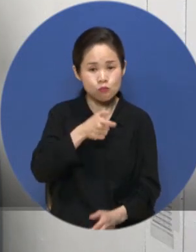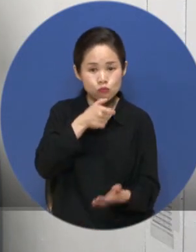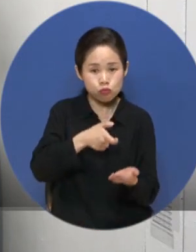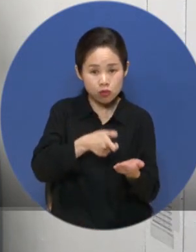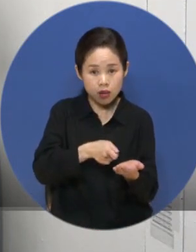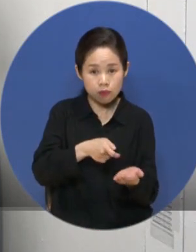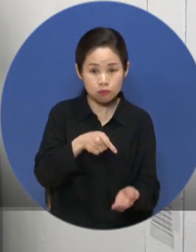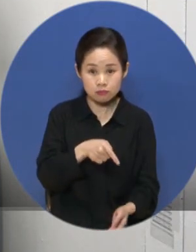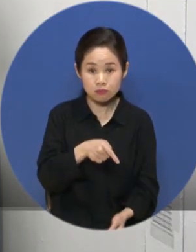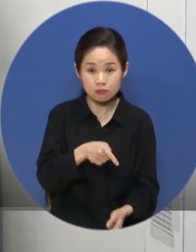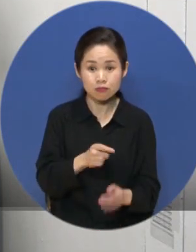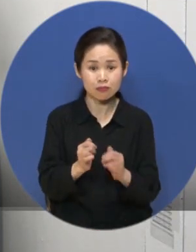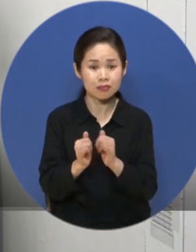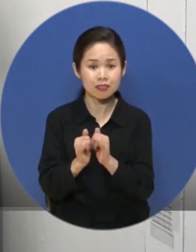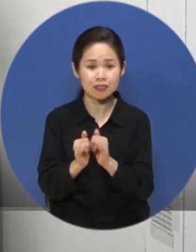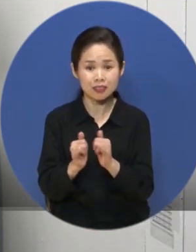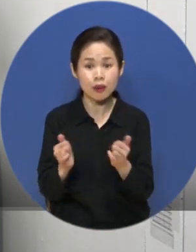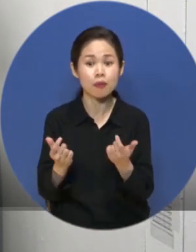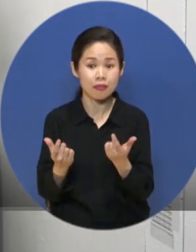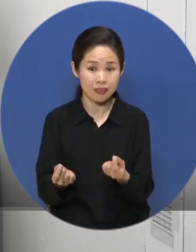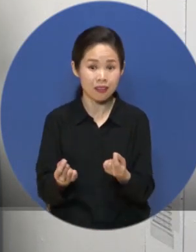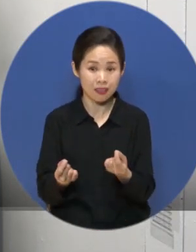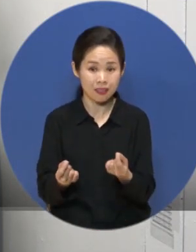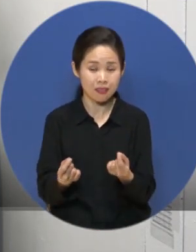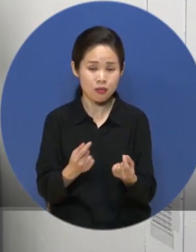사랑 같으세요.